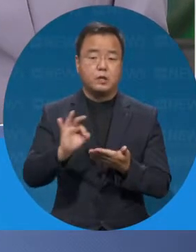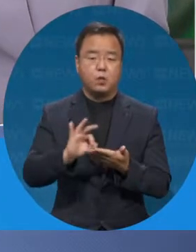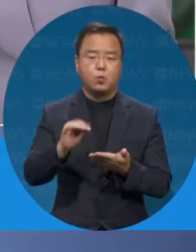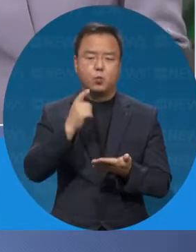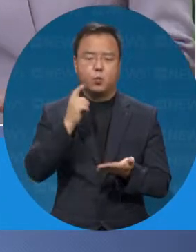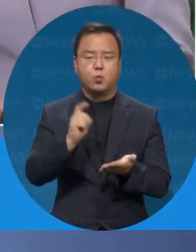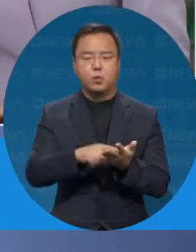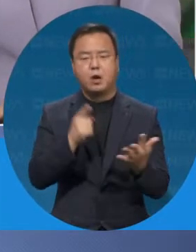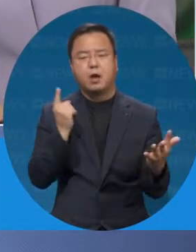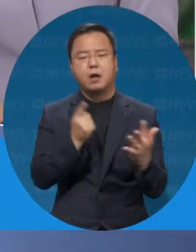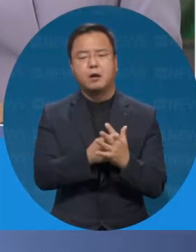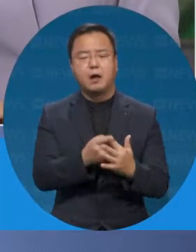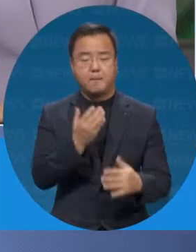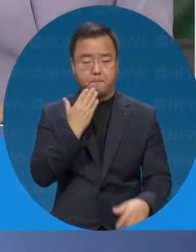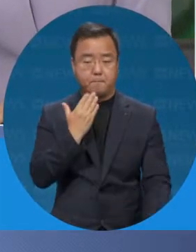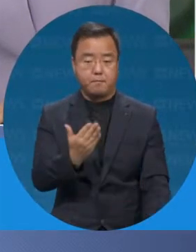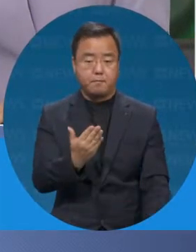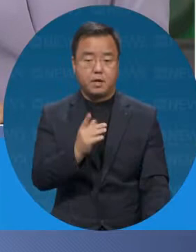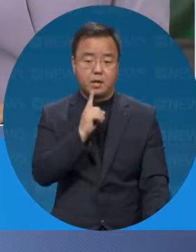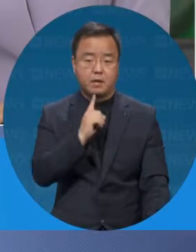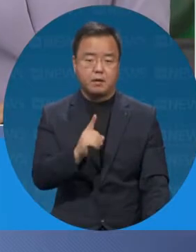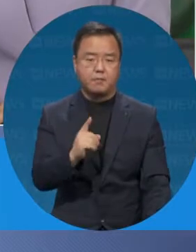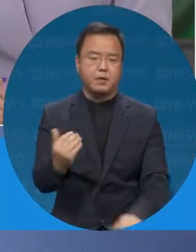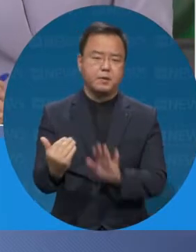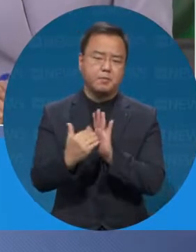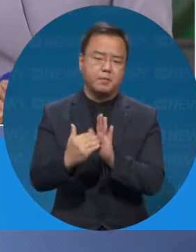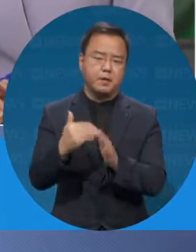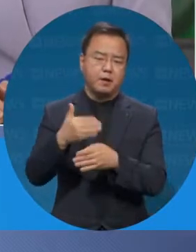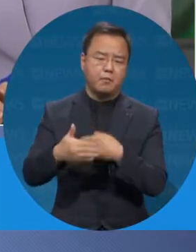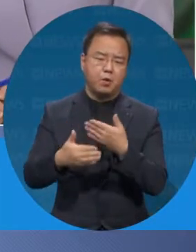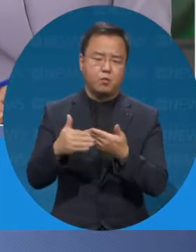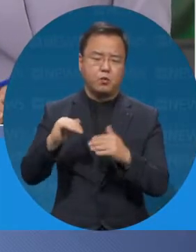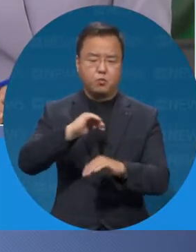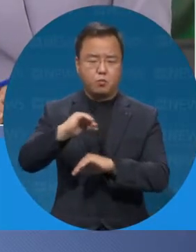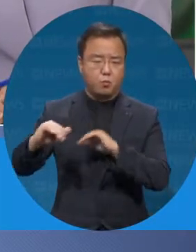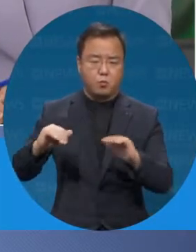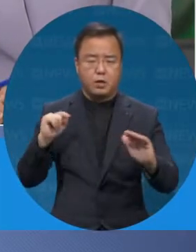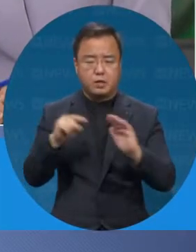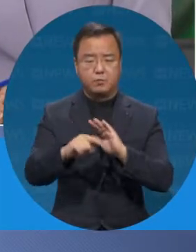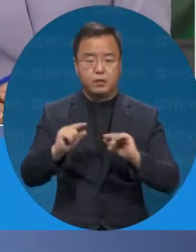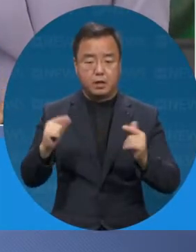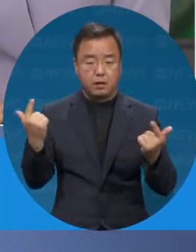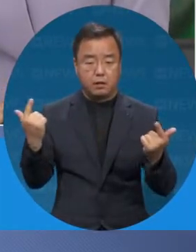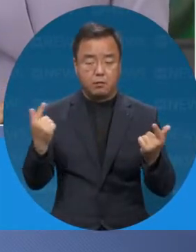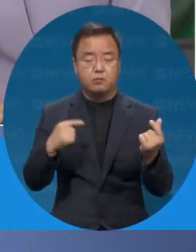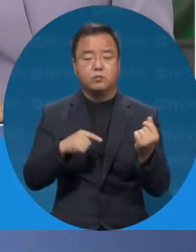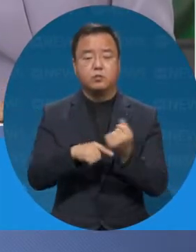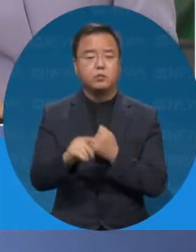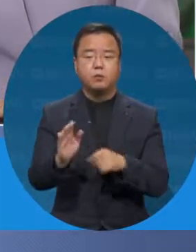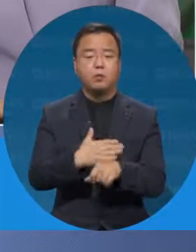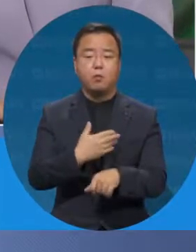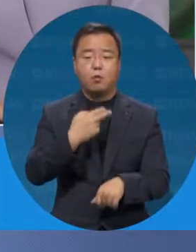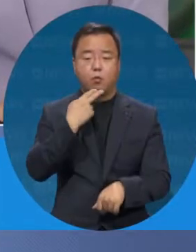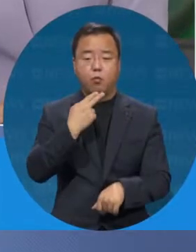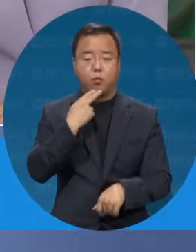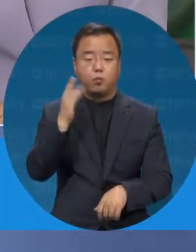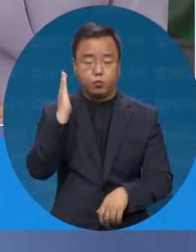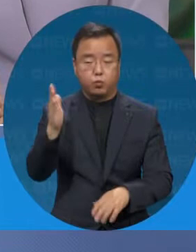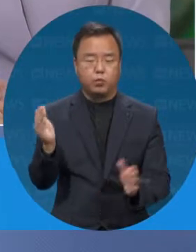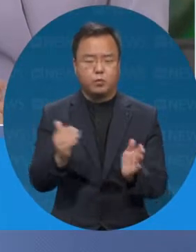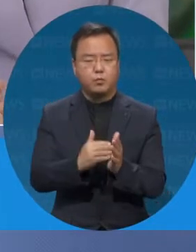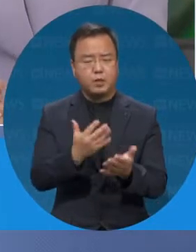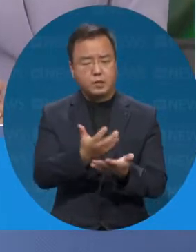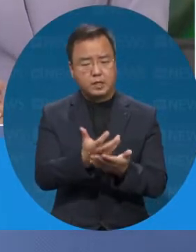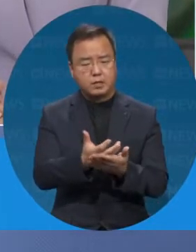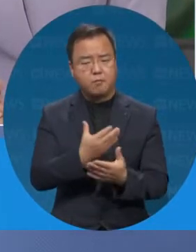수 있다고 이 방화벽을 뚫고 의도적으로 접근한 게 아니기 때문에 잘못이 없다는 입장을 내놨는데요. 예. 이 데이터 보안에